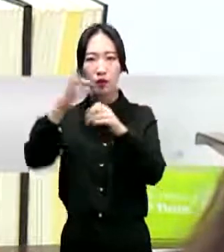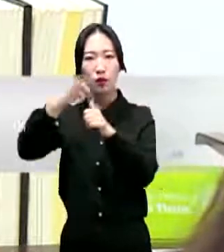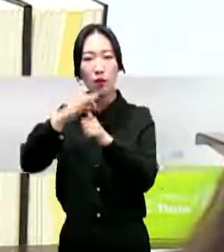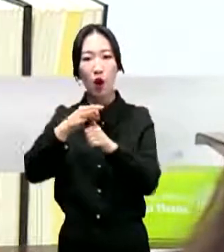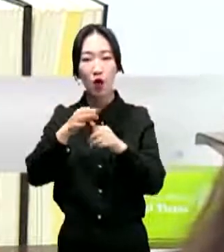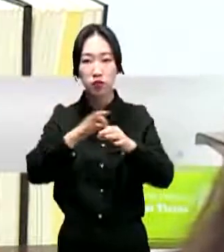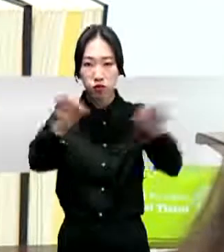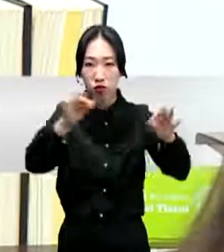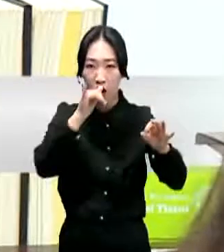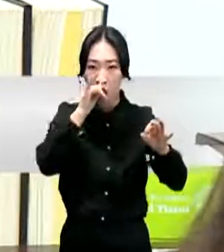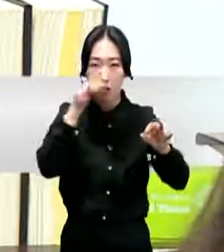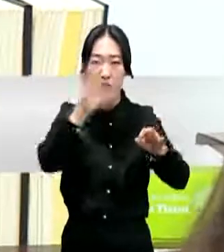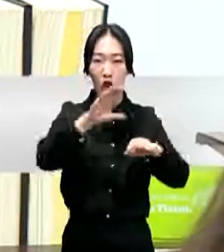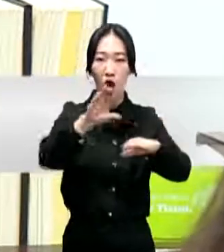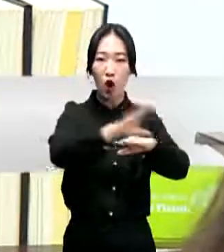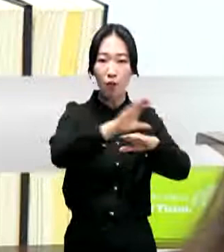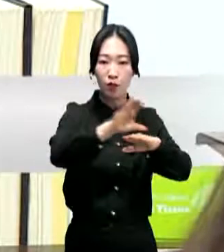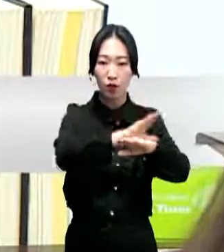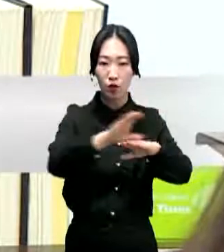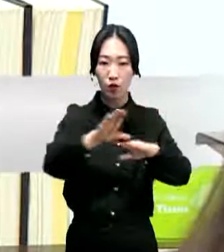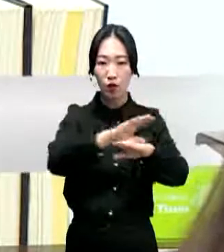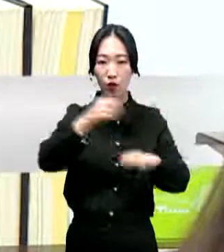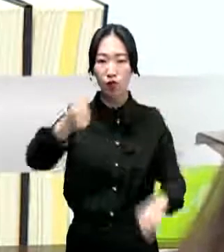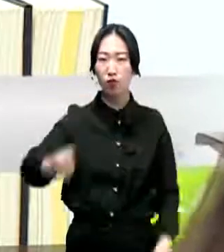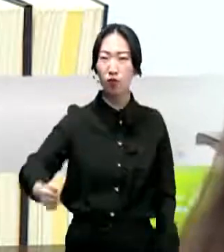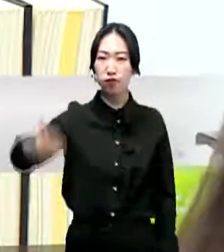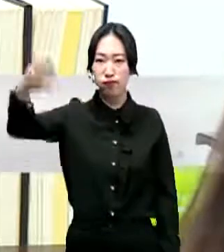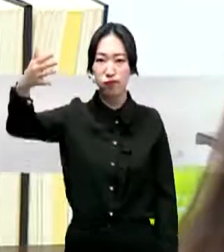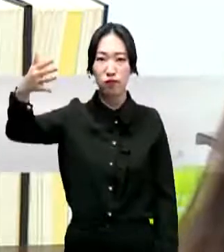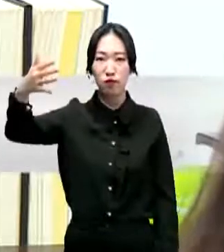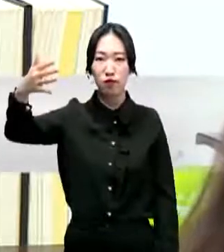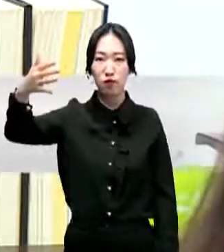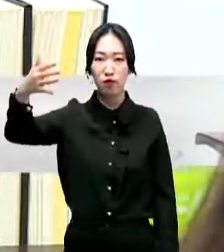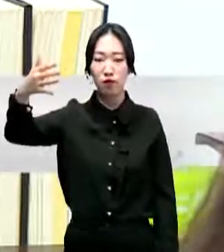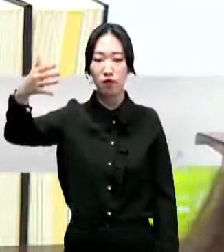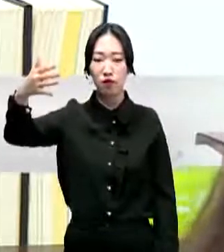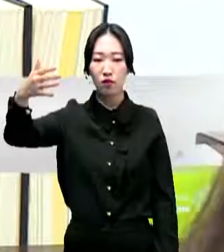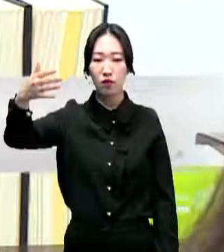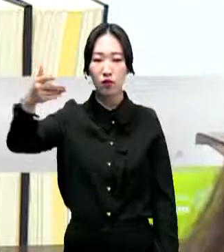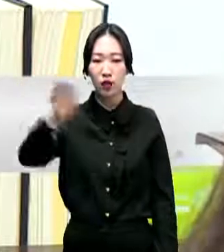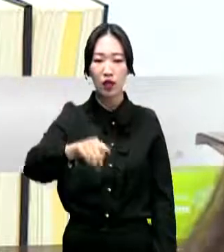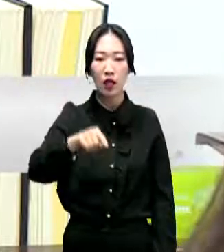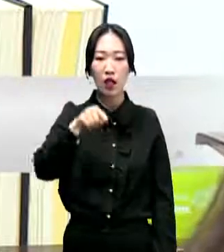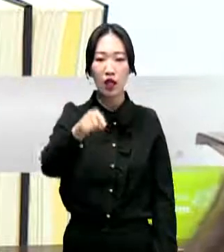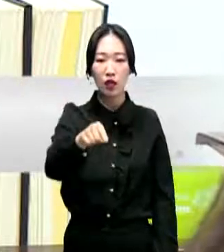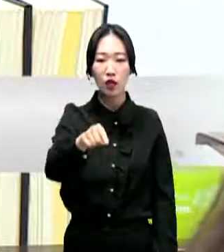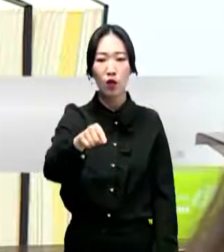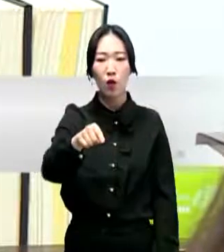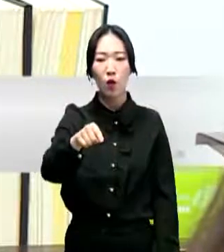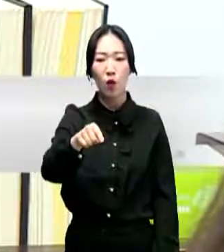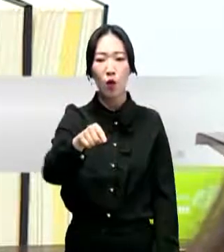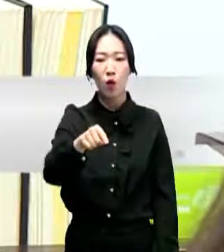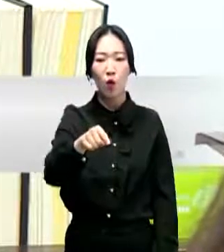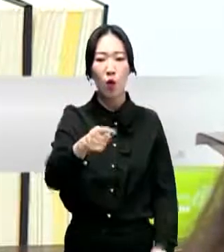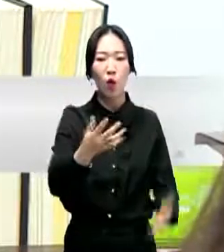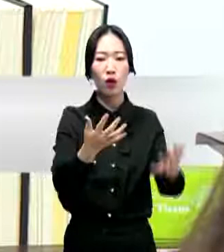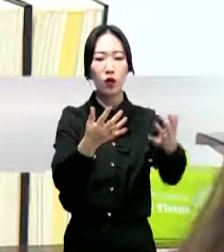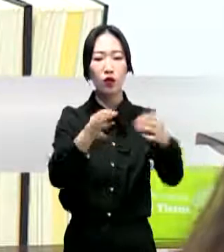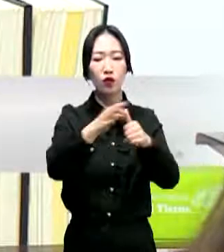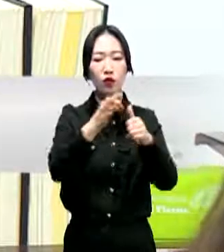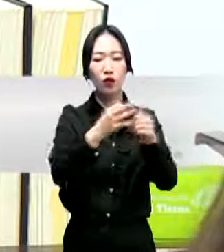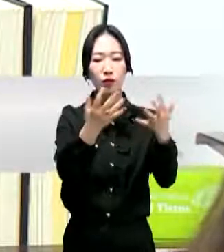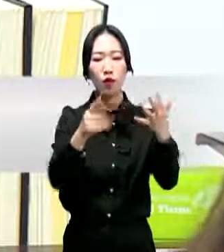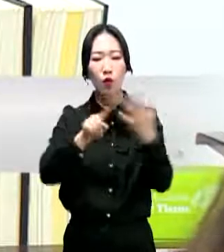이제 전산사에서 뜨는 데이터가 확 나오는데 과연 징수 대상 제외를 하는